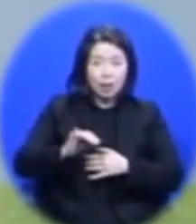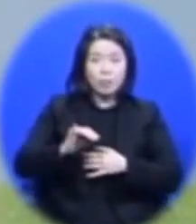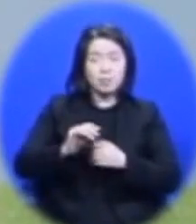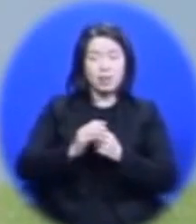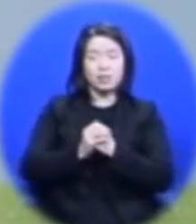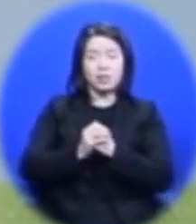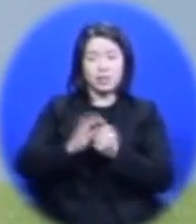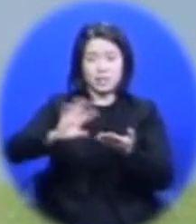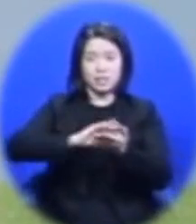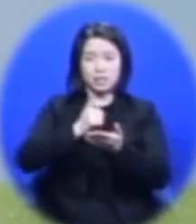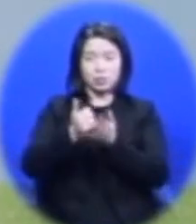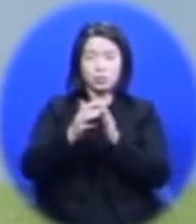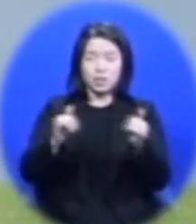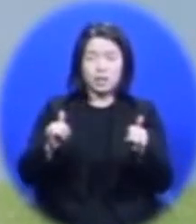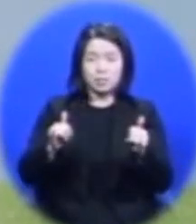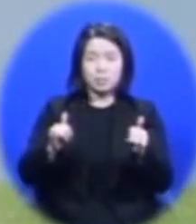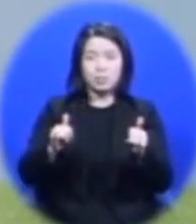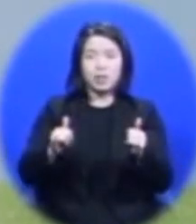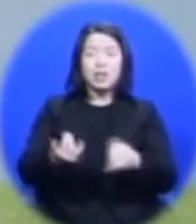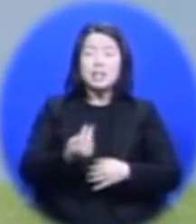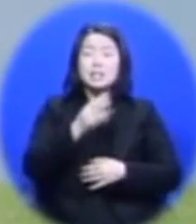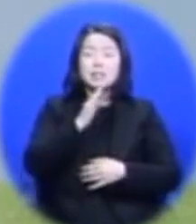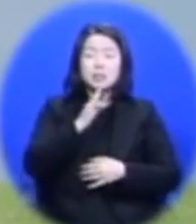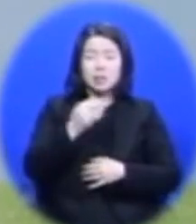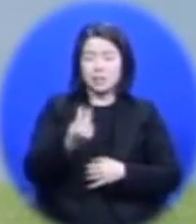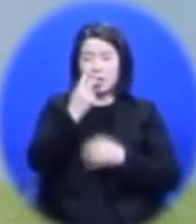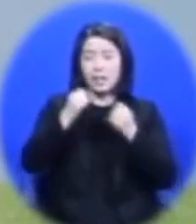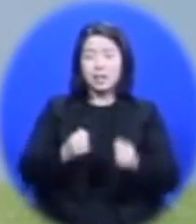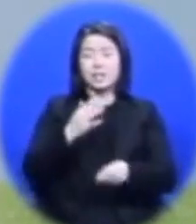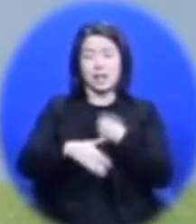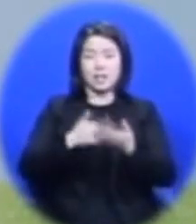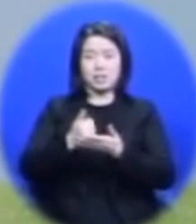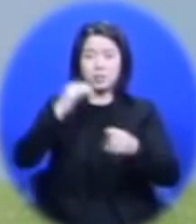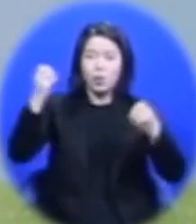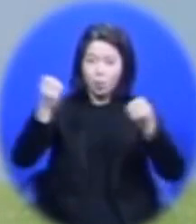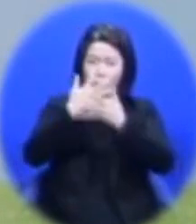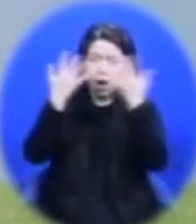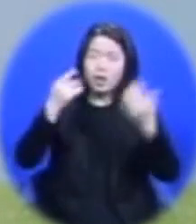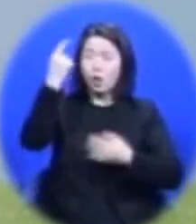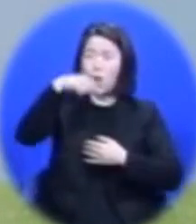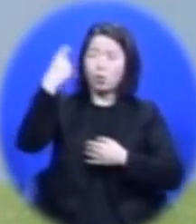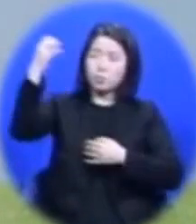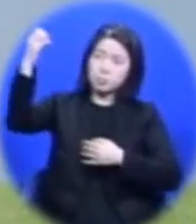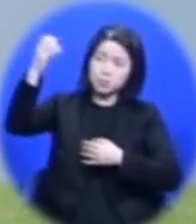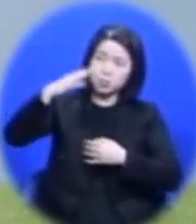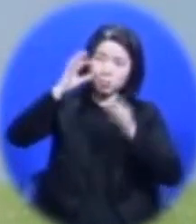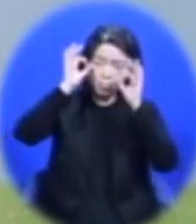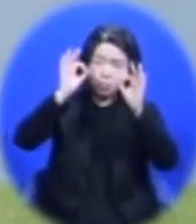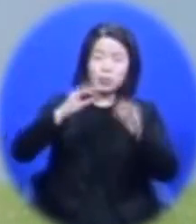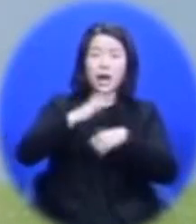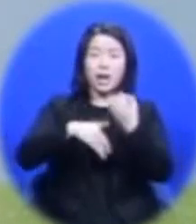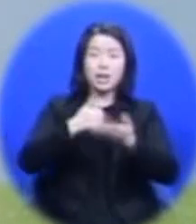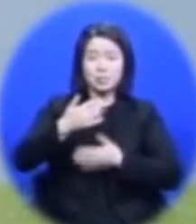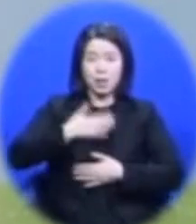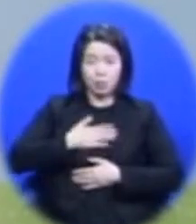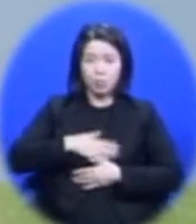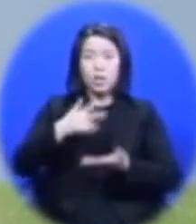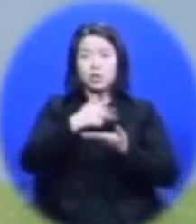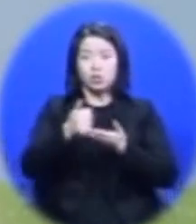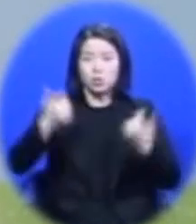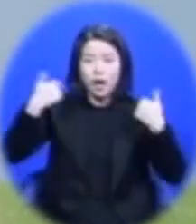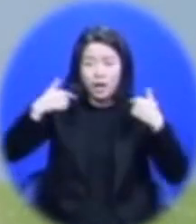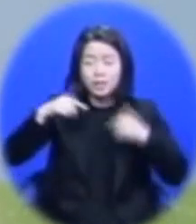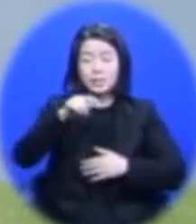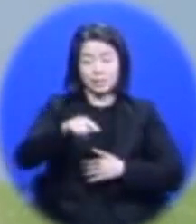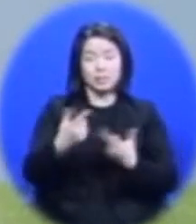그리스도인들이 정말 살아계신 하나님, 그 환한 얼굴빛으로 보시는 하나님을 알고 주님과 늘 그렇게